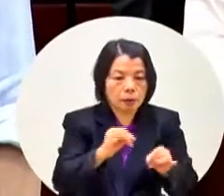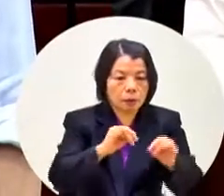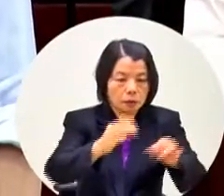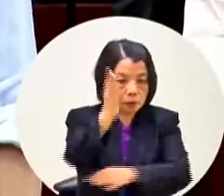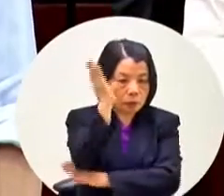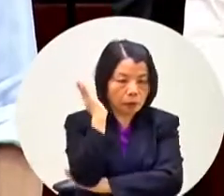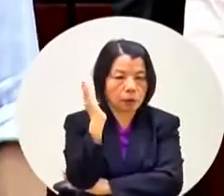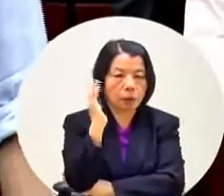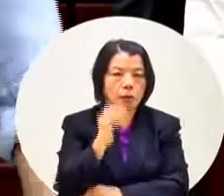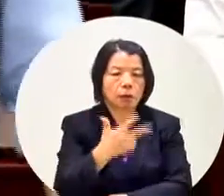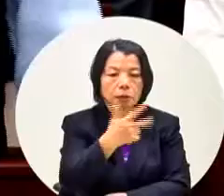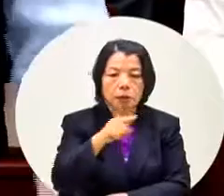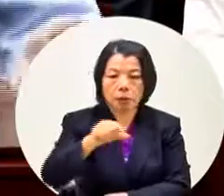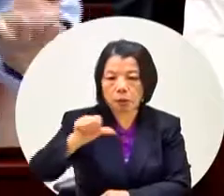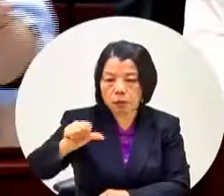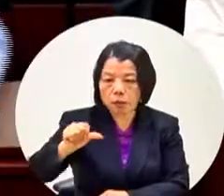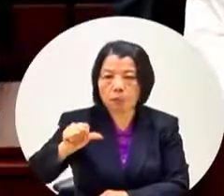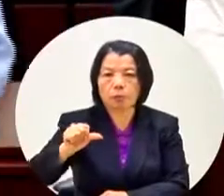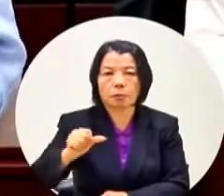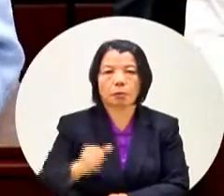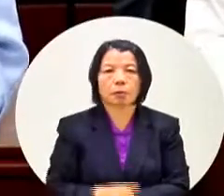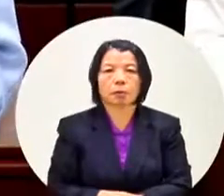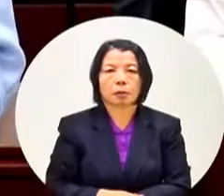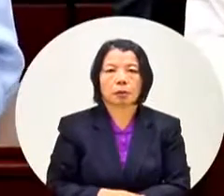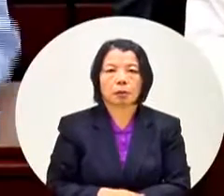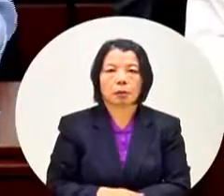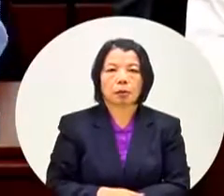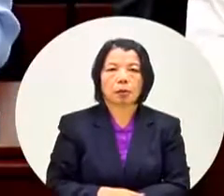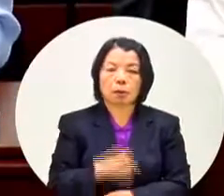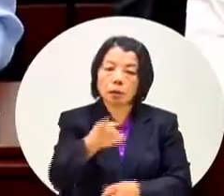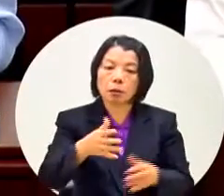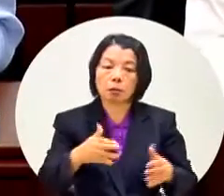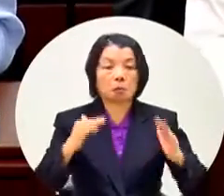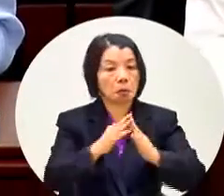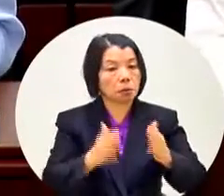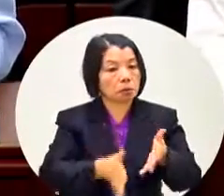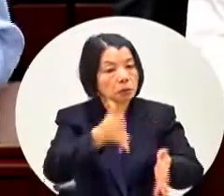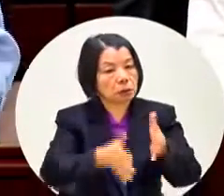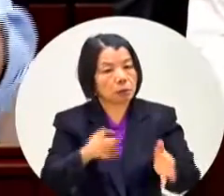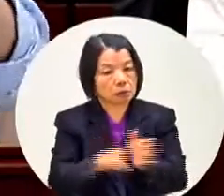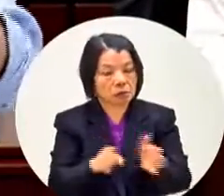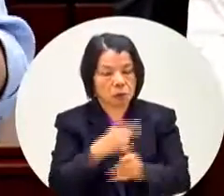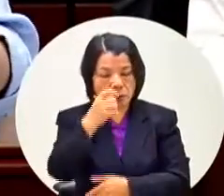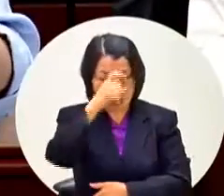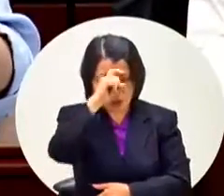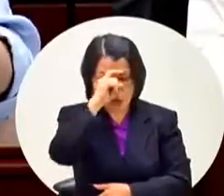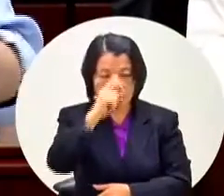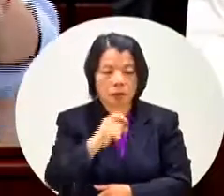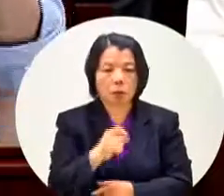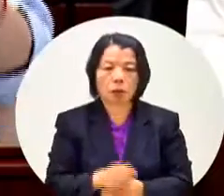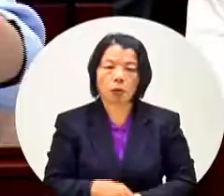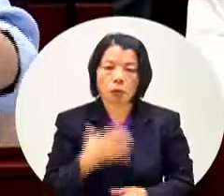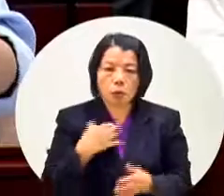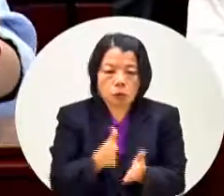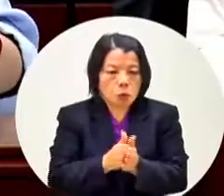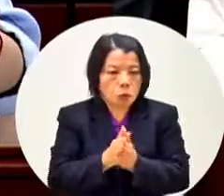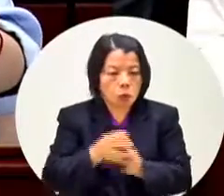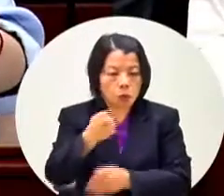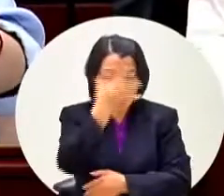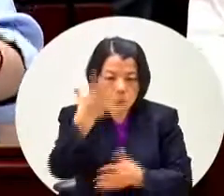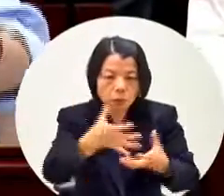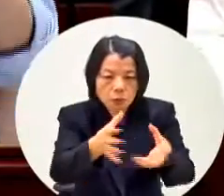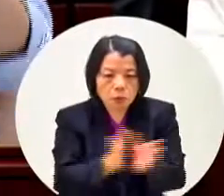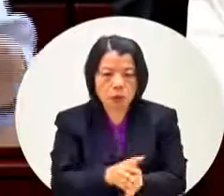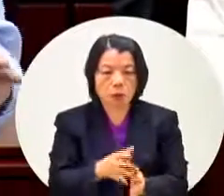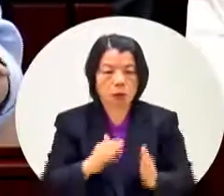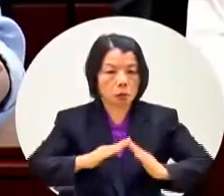民，还有一个可能培养一些动画的孩子，这就是帮助青年。那这个住房问题，上个礼